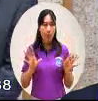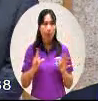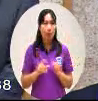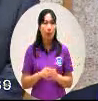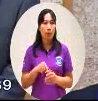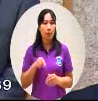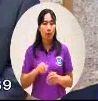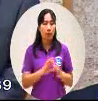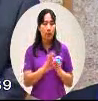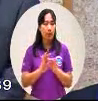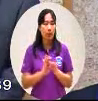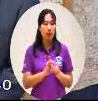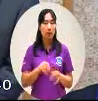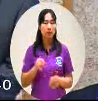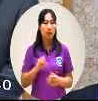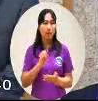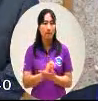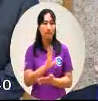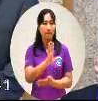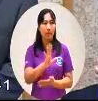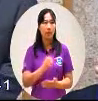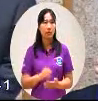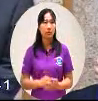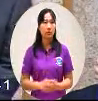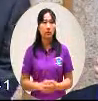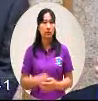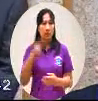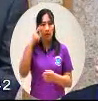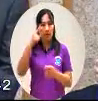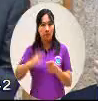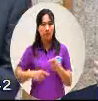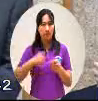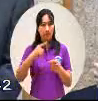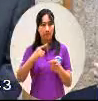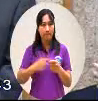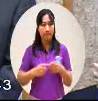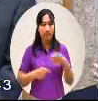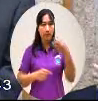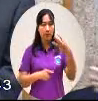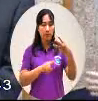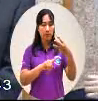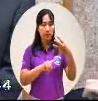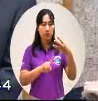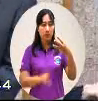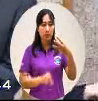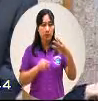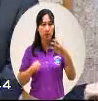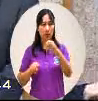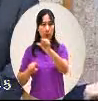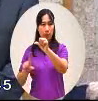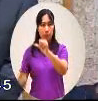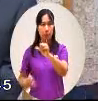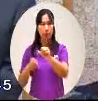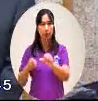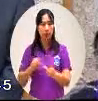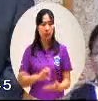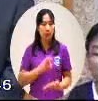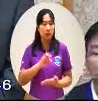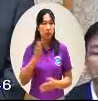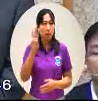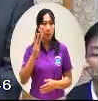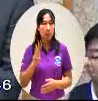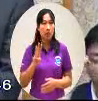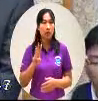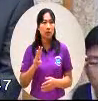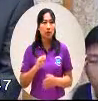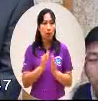议员做一个报告哈。第一个，这个明年三到五月哈，特别是刚科议员也特别提这个水蜜桃跟萤火虫